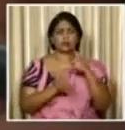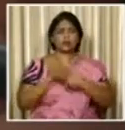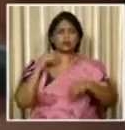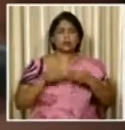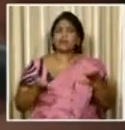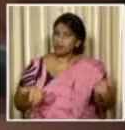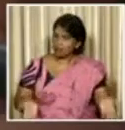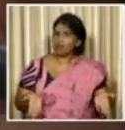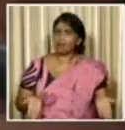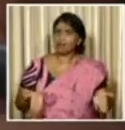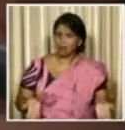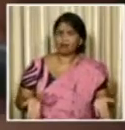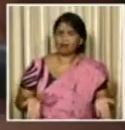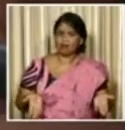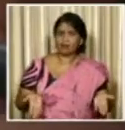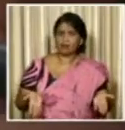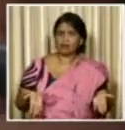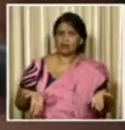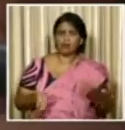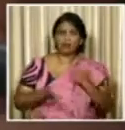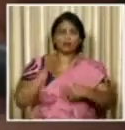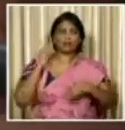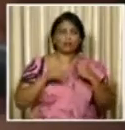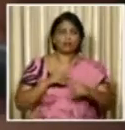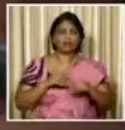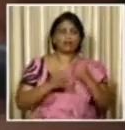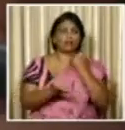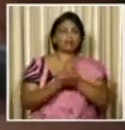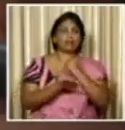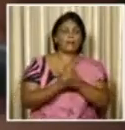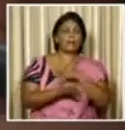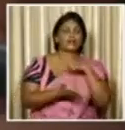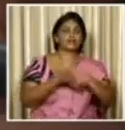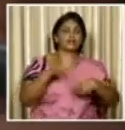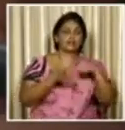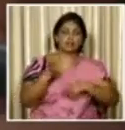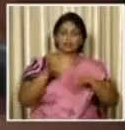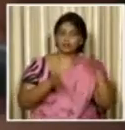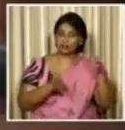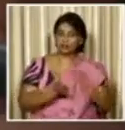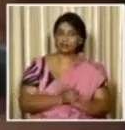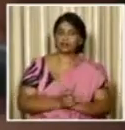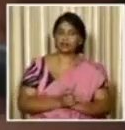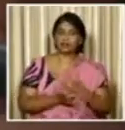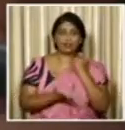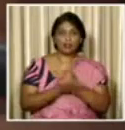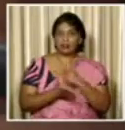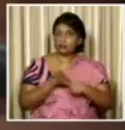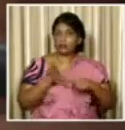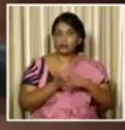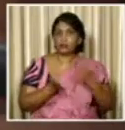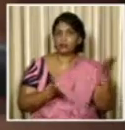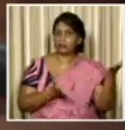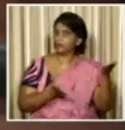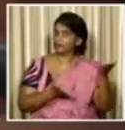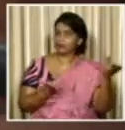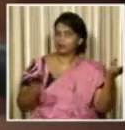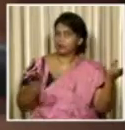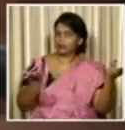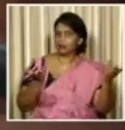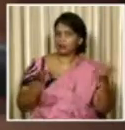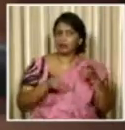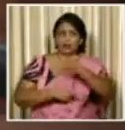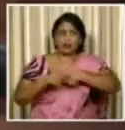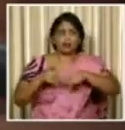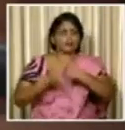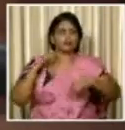මෙතන Itu mah canda prakasa kalau dia tepal canda ya, tepal canda ya kini. Sabah itu canda ya